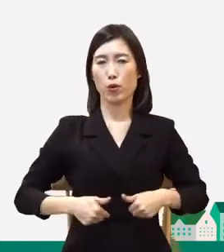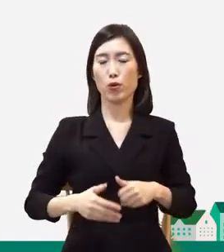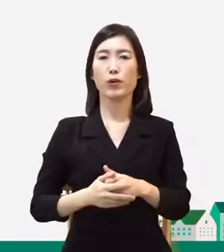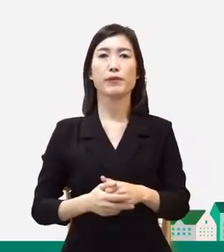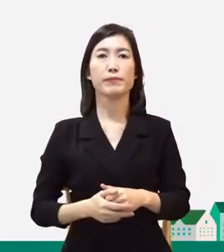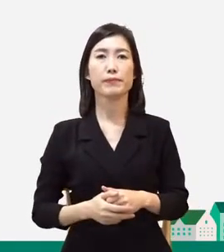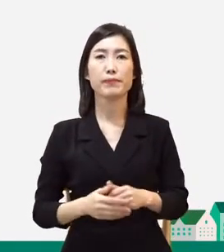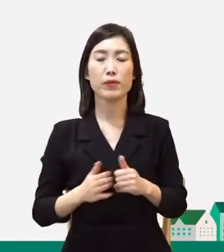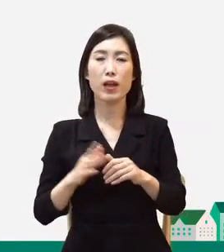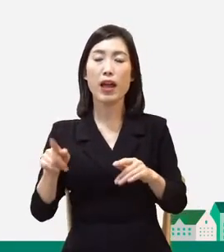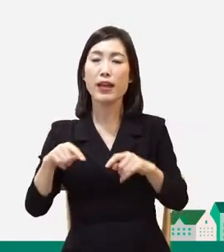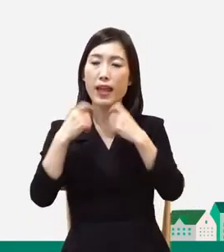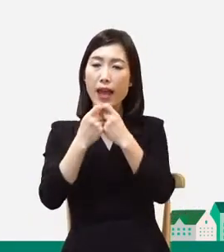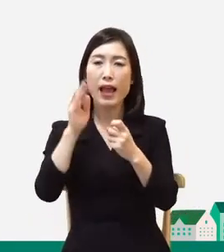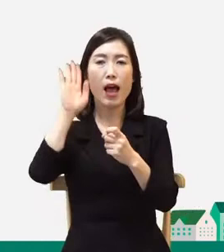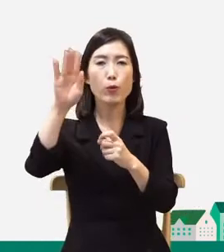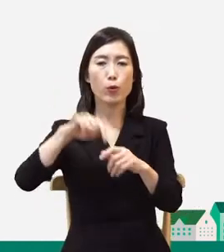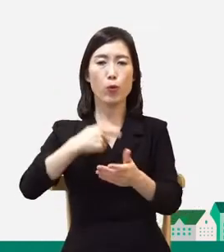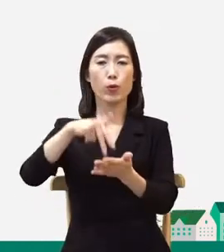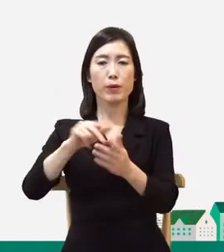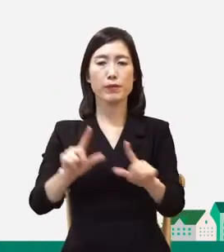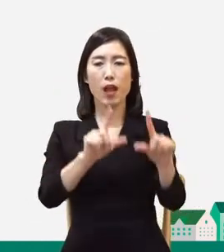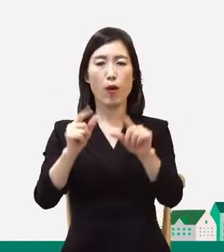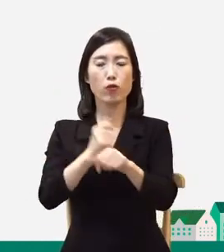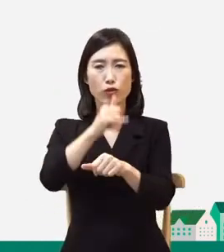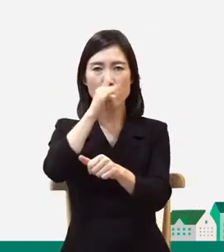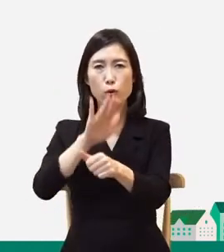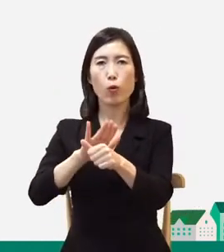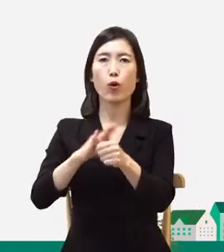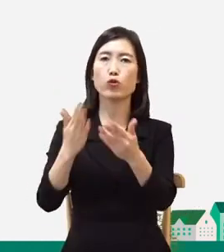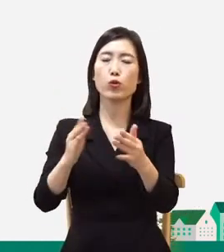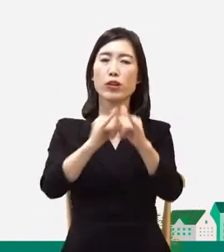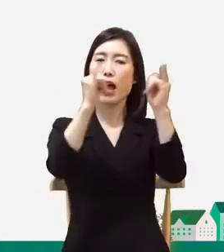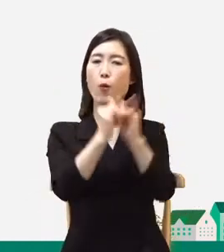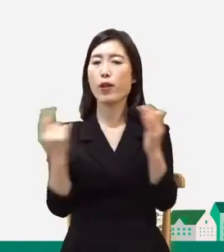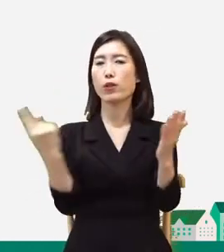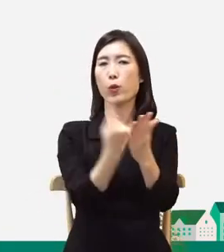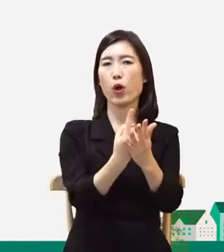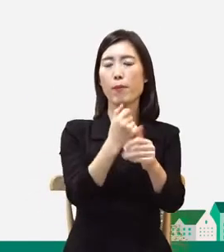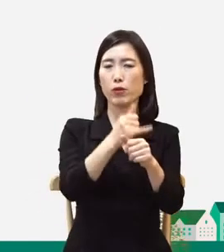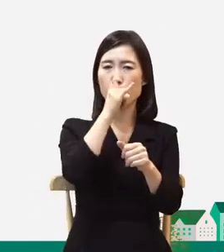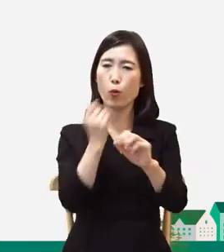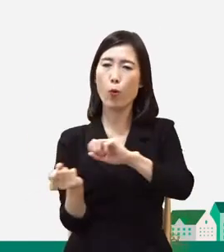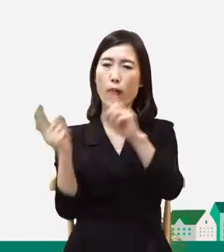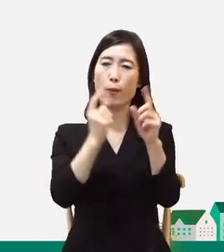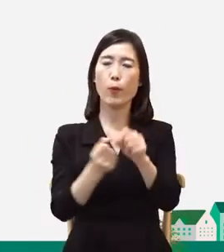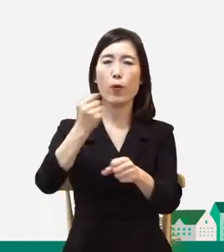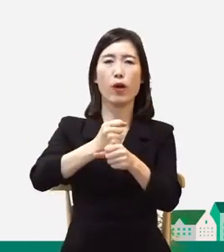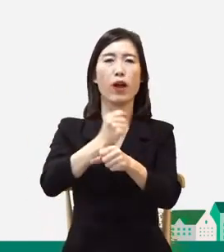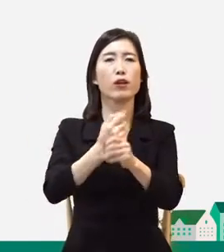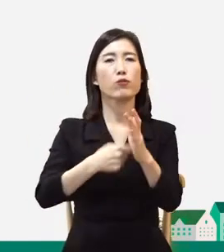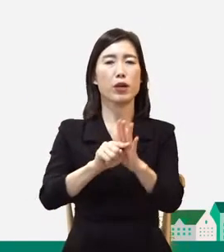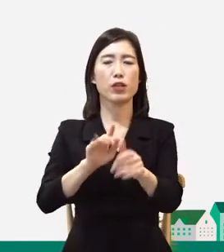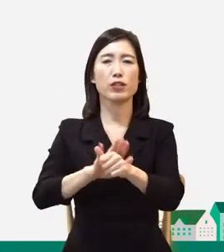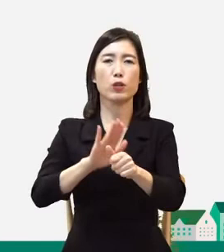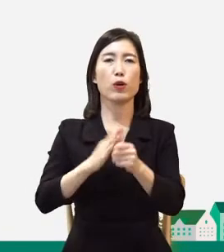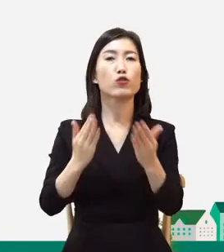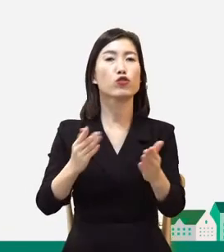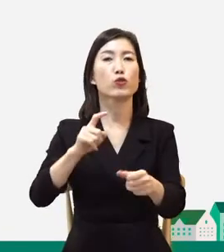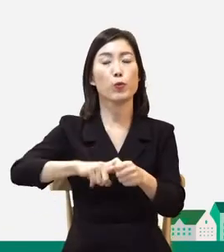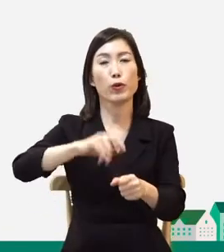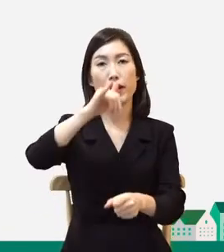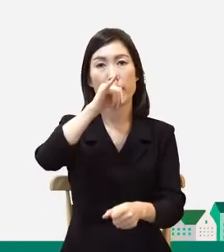주택을 제공함으로써 독립된 생활을 지원하며 지역사회 통합과 회복을 지향하고자 합니다.